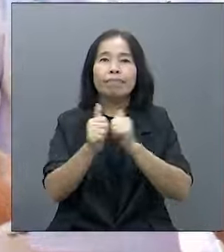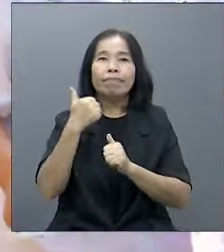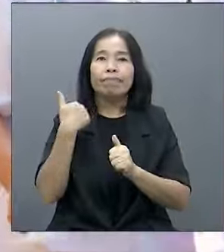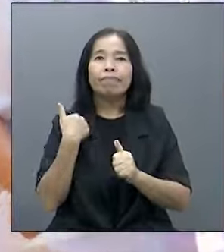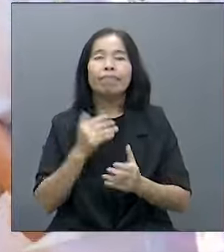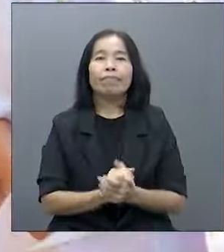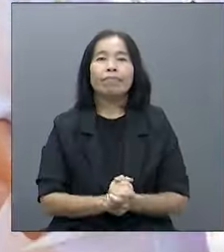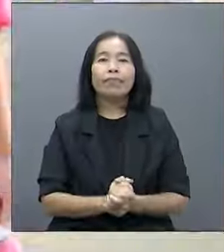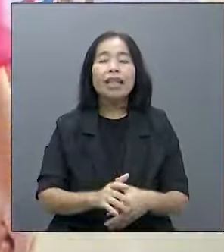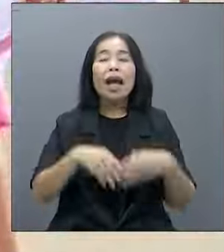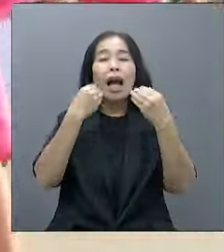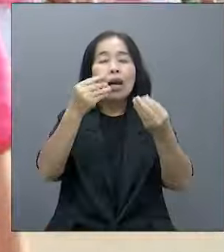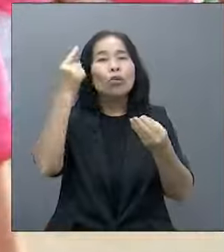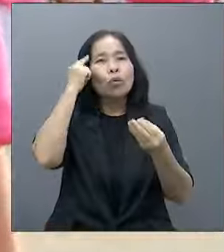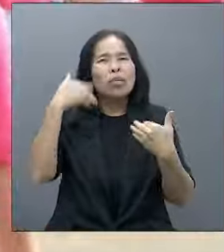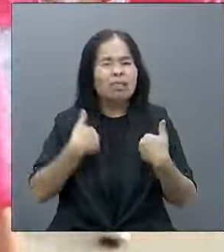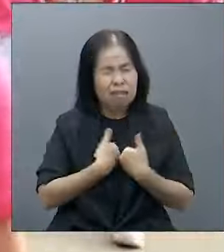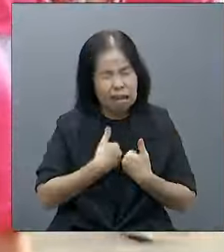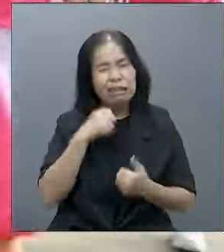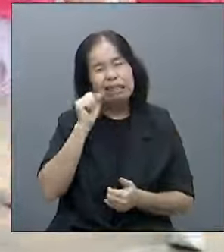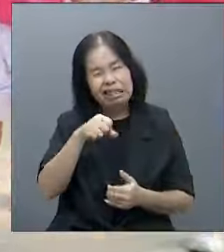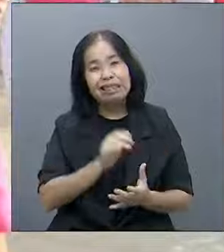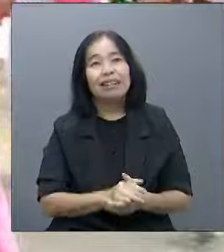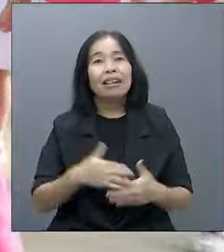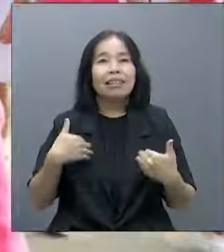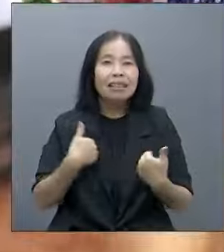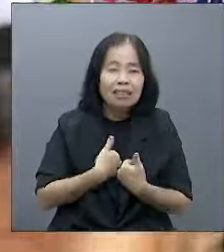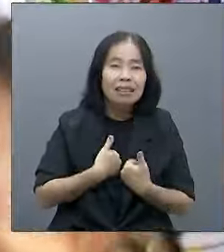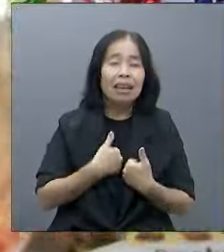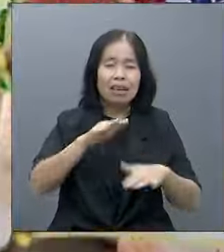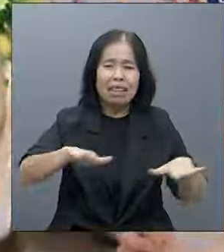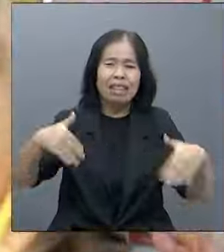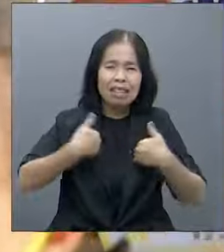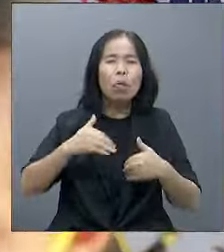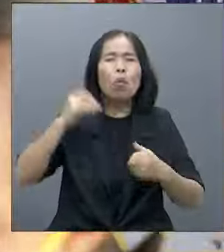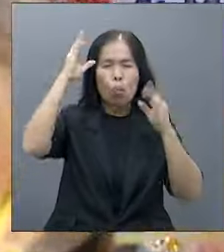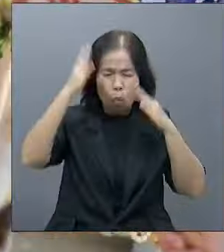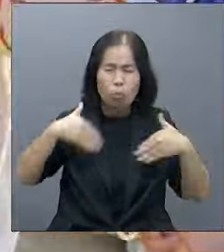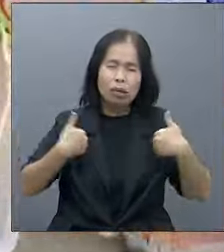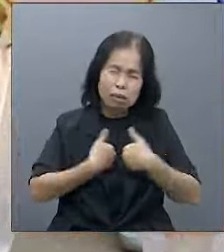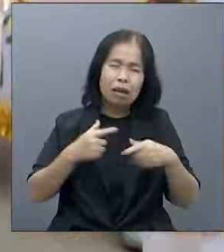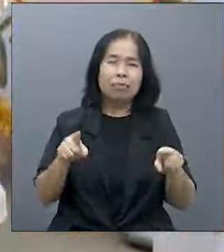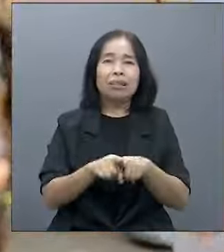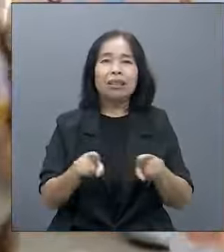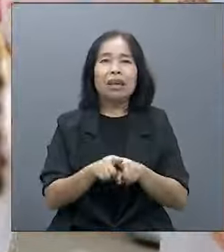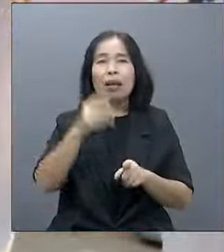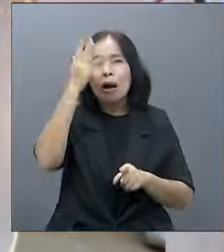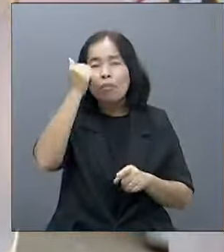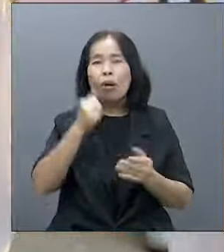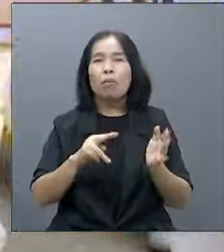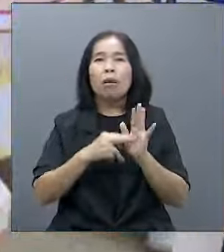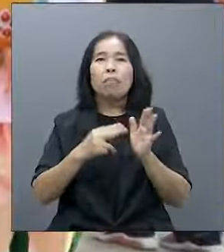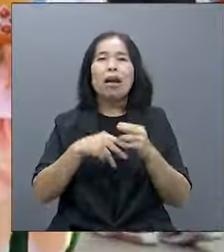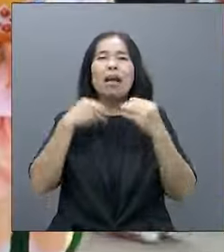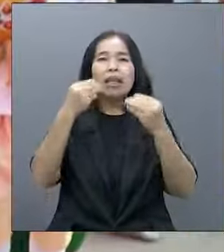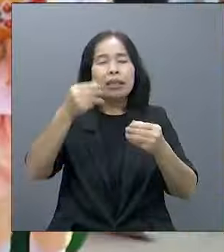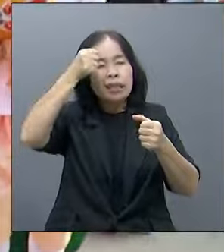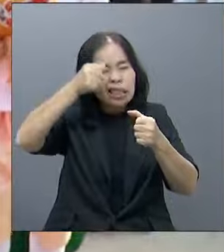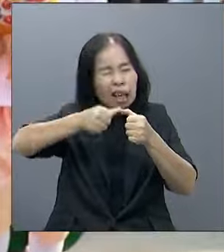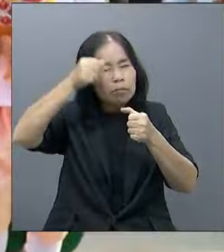ให้ว่าเหนื่อยนะเพราะว่าต้องเตรียมตัวนะไม่ใช่แค่เด็กนะคุณครูเองก็ต้องเตรียมงานเพราะมันเป็นความจําความทรงจํา